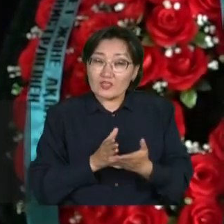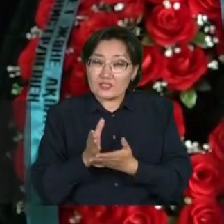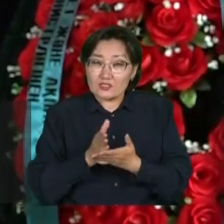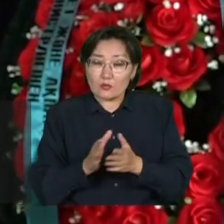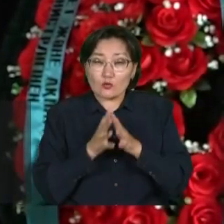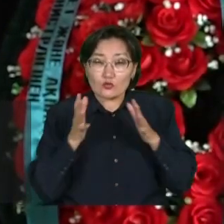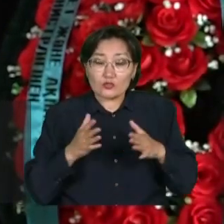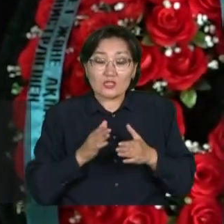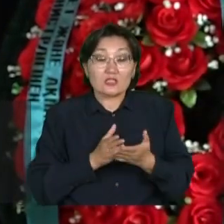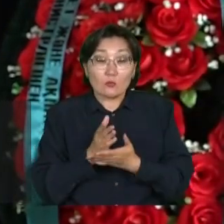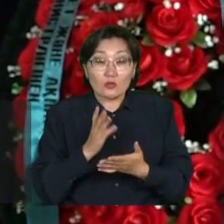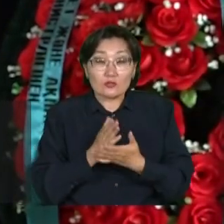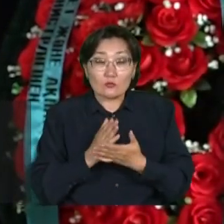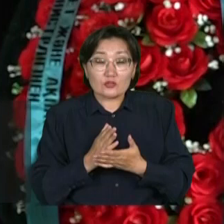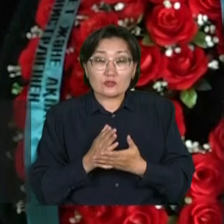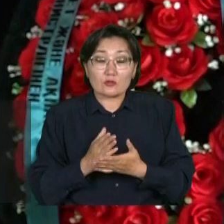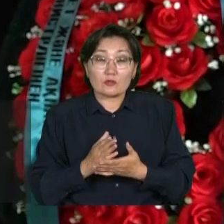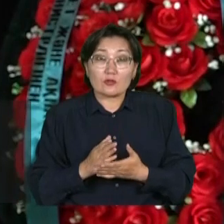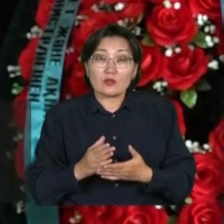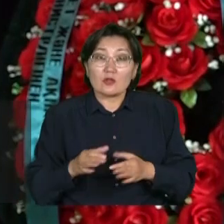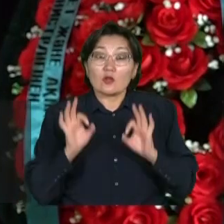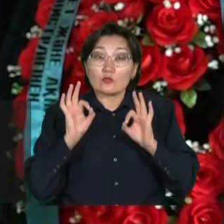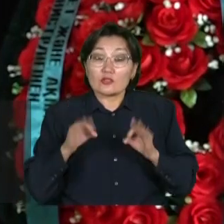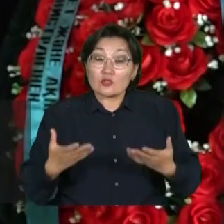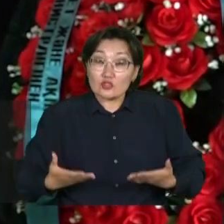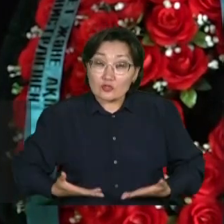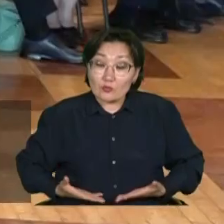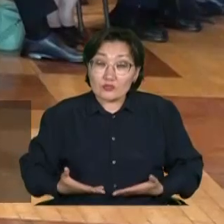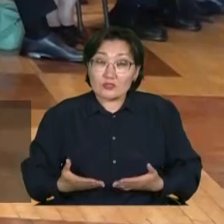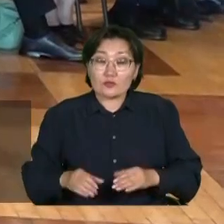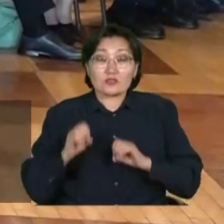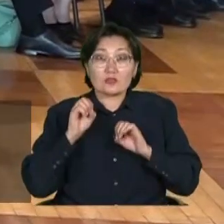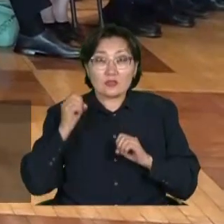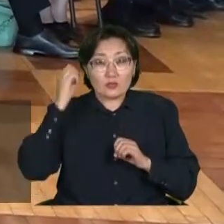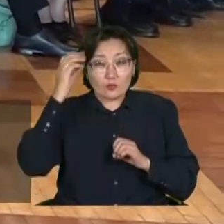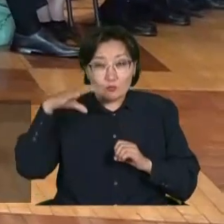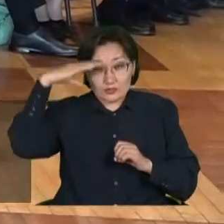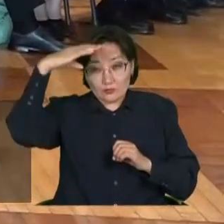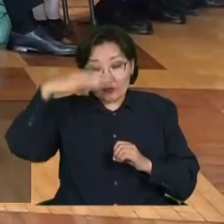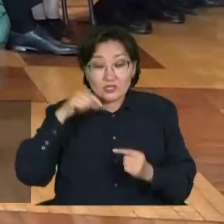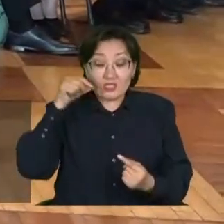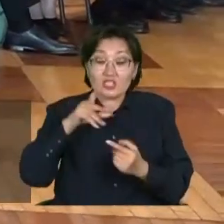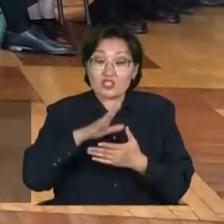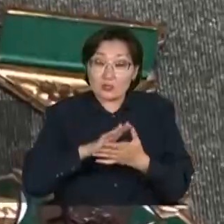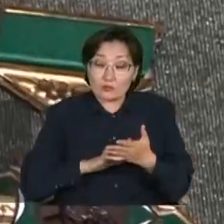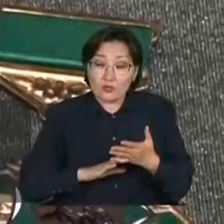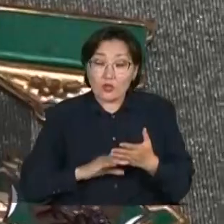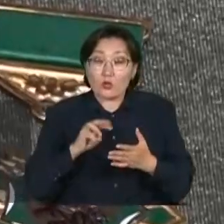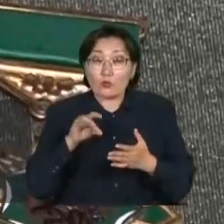қосты. Ғибратты ғұмыр кешіп, кемелде кемеңгер әке жолын лайықты жалғаған